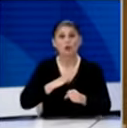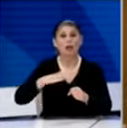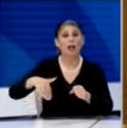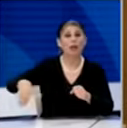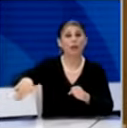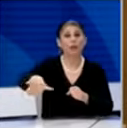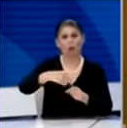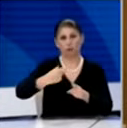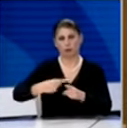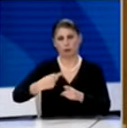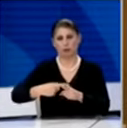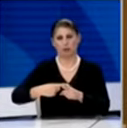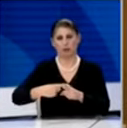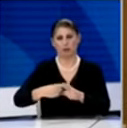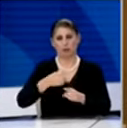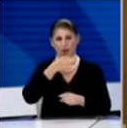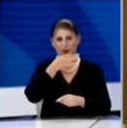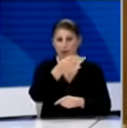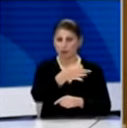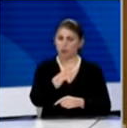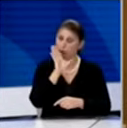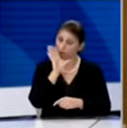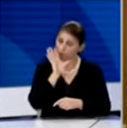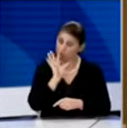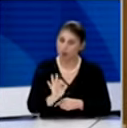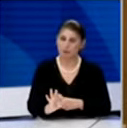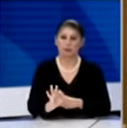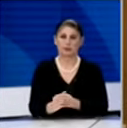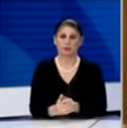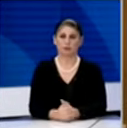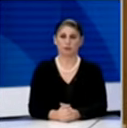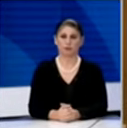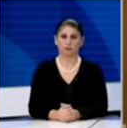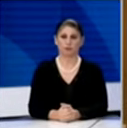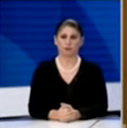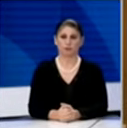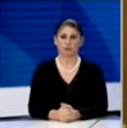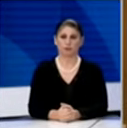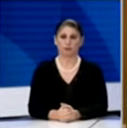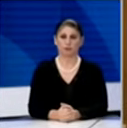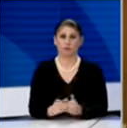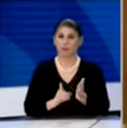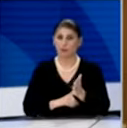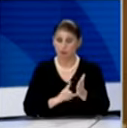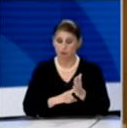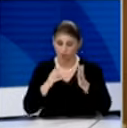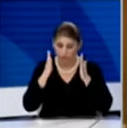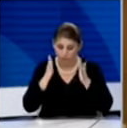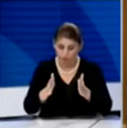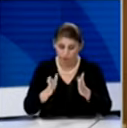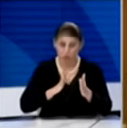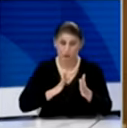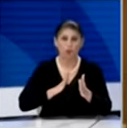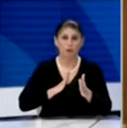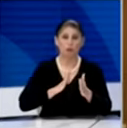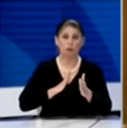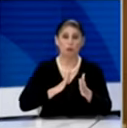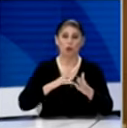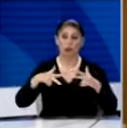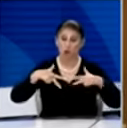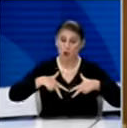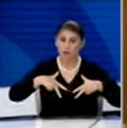πρέπει, και σας το λέω με ειλικρίνεια, θα πρέπει να ασχοληθείτε με τους ανθρώπους. Η χώρα είναι πρώτα απ'